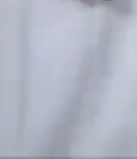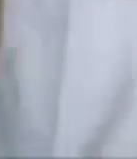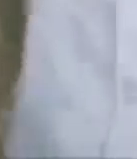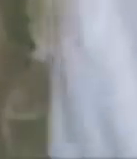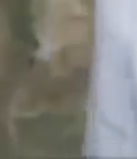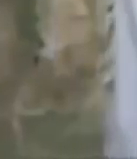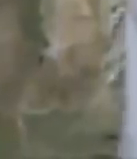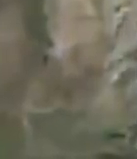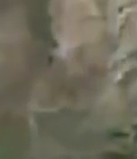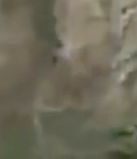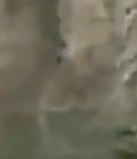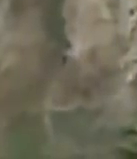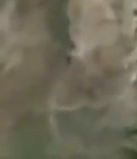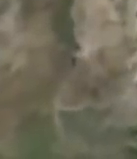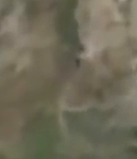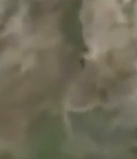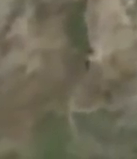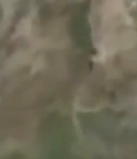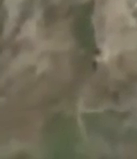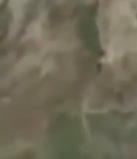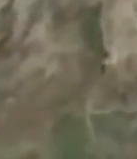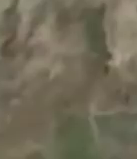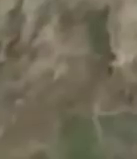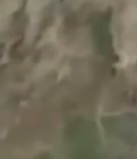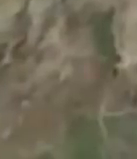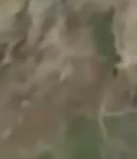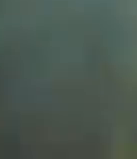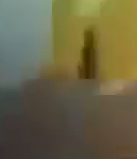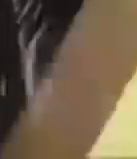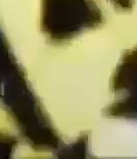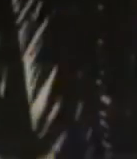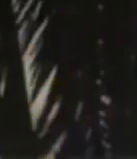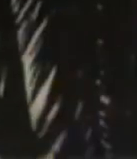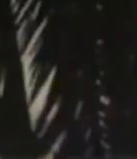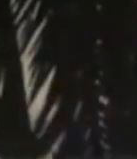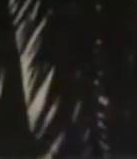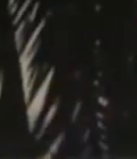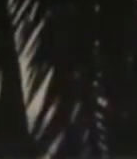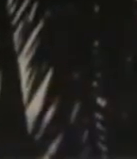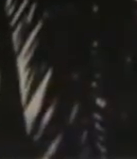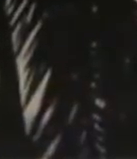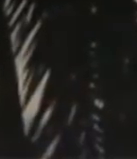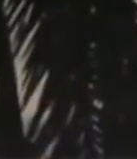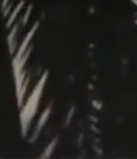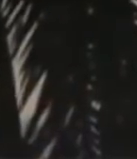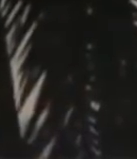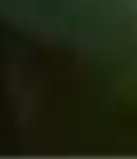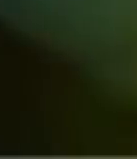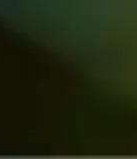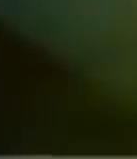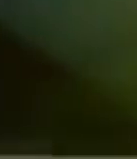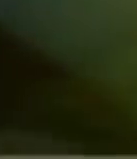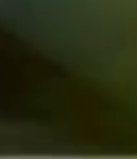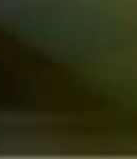ركامية رعدية متواجدة في ساعة الظهيرة على معظم السلسلة الجبلية من المملكة. هذا كل ما في النشرة الجوية، شكرا لكم، في أمن الله ورعايته.